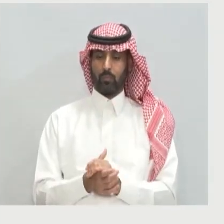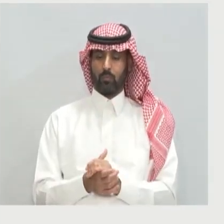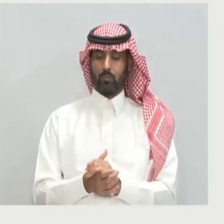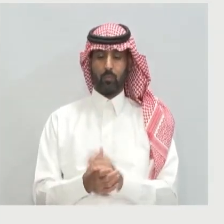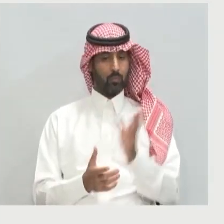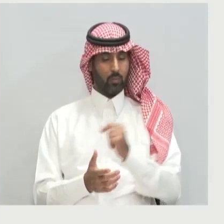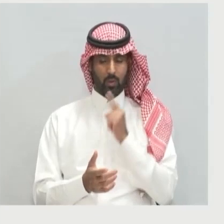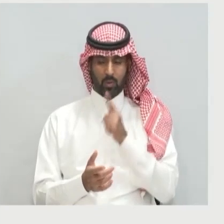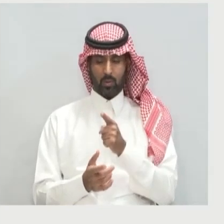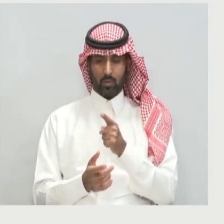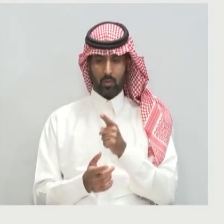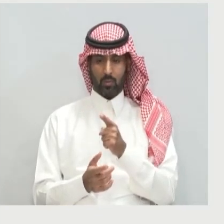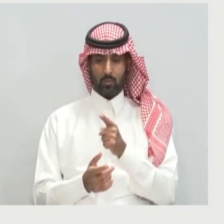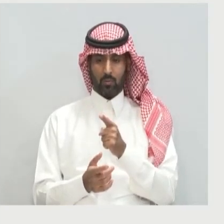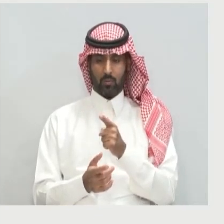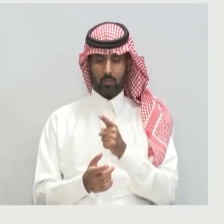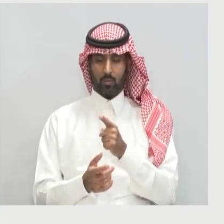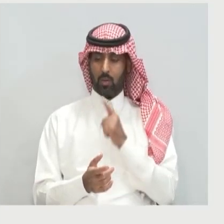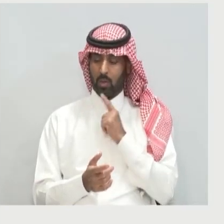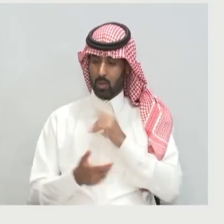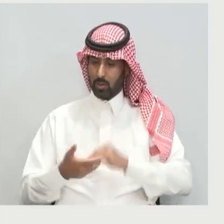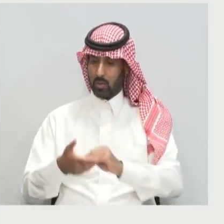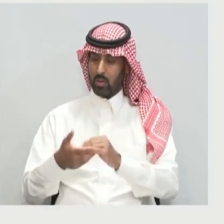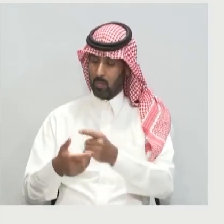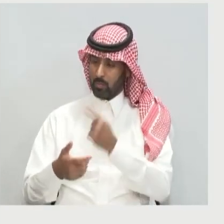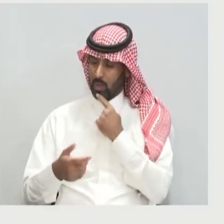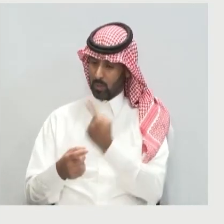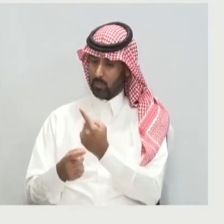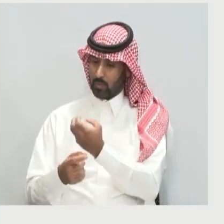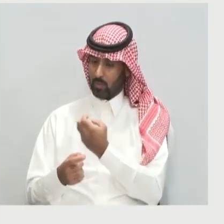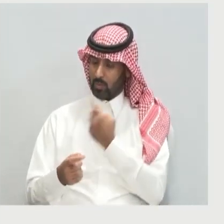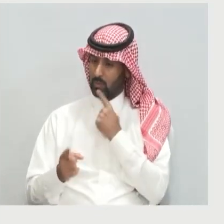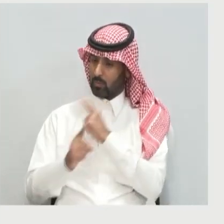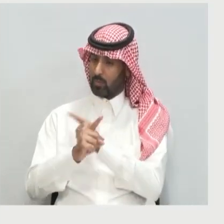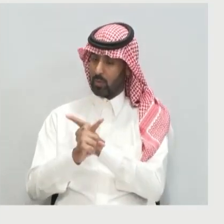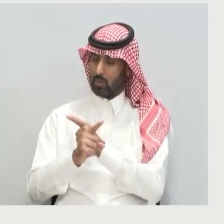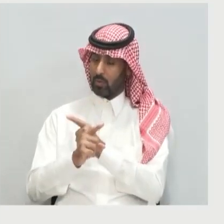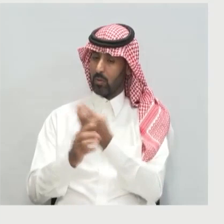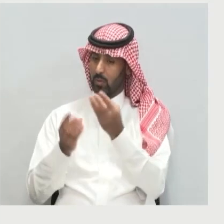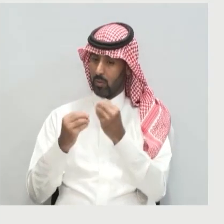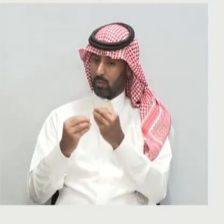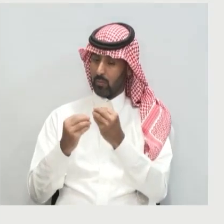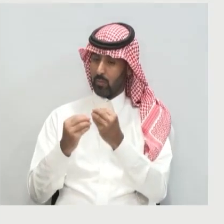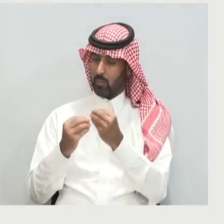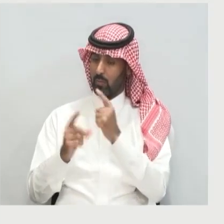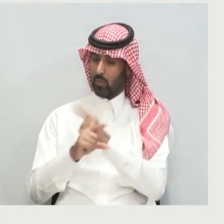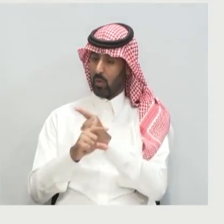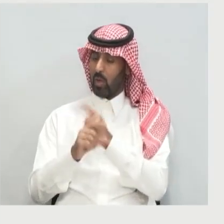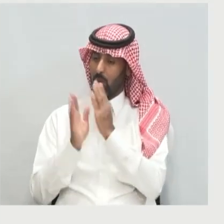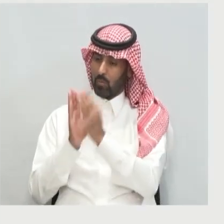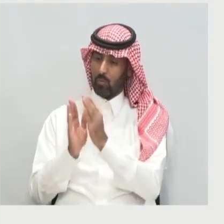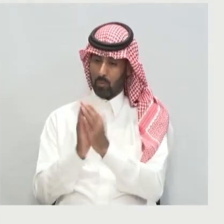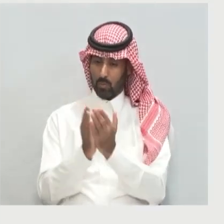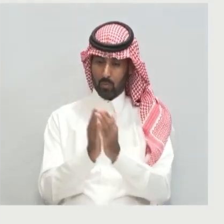لا تتردد في طلب المساعده من معلمك بتزويدك بمعلومات حول الكتب